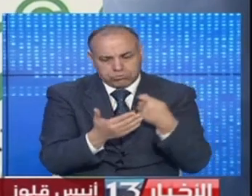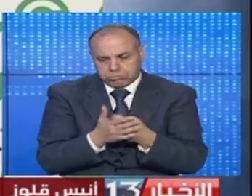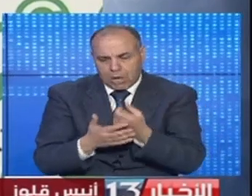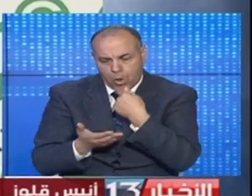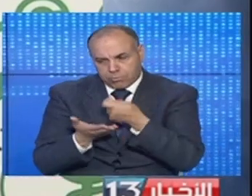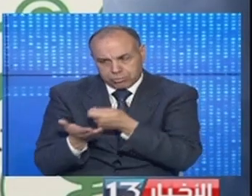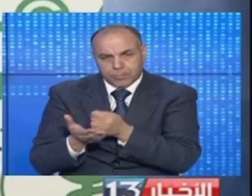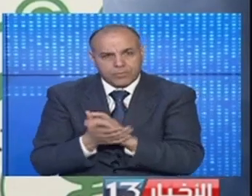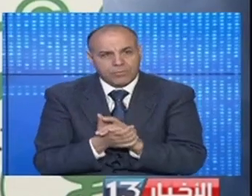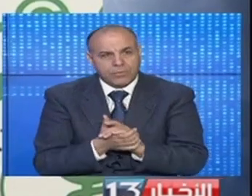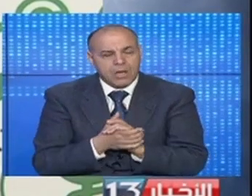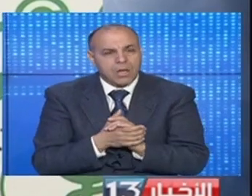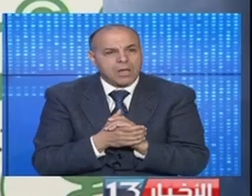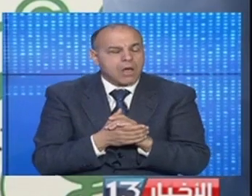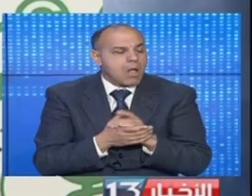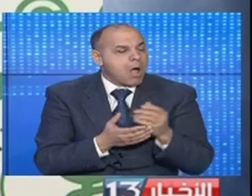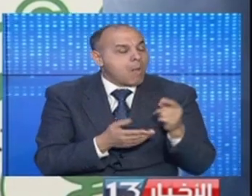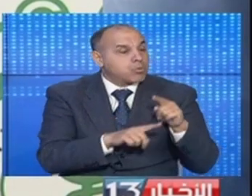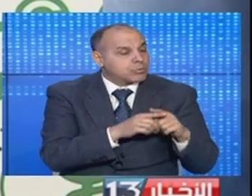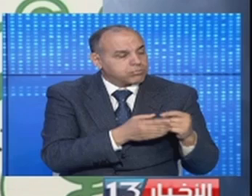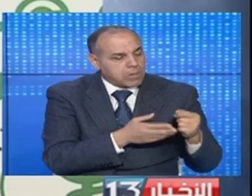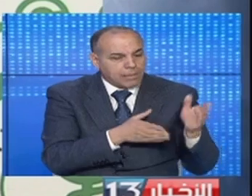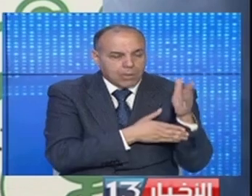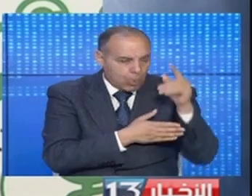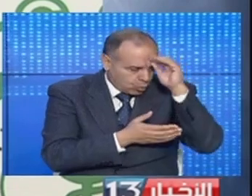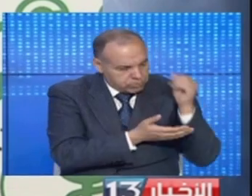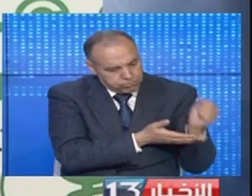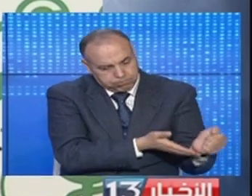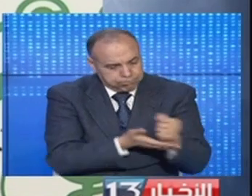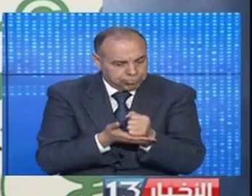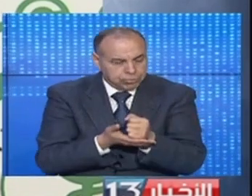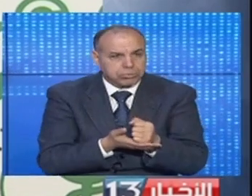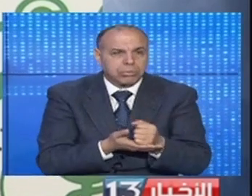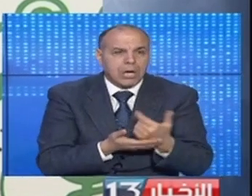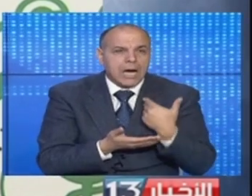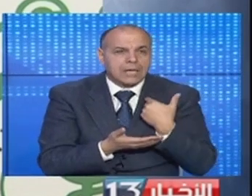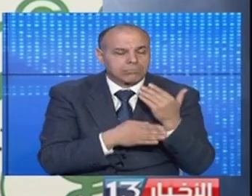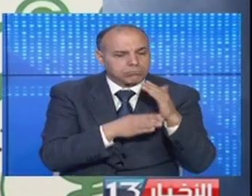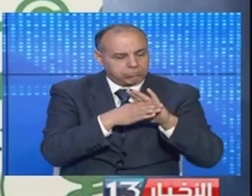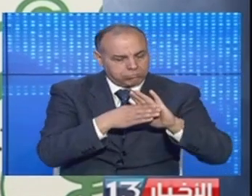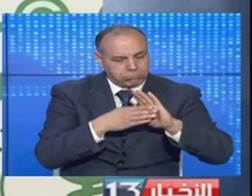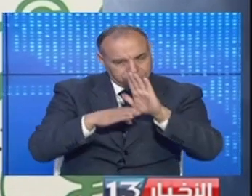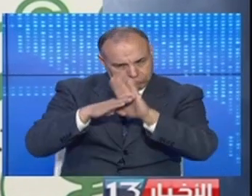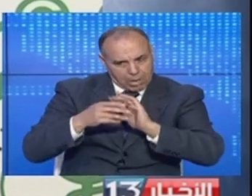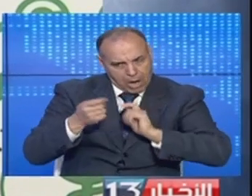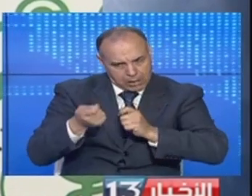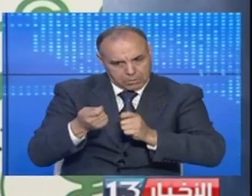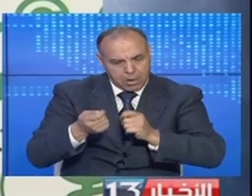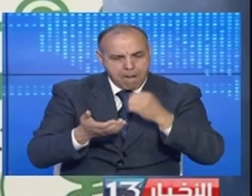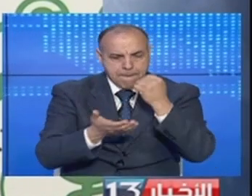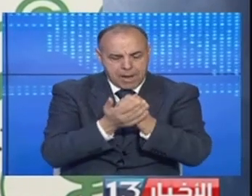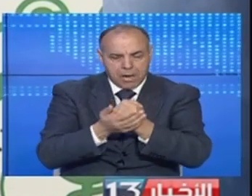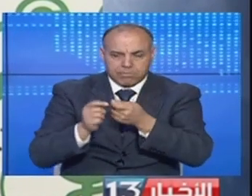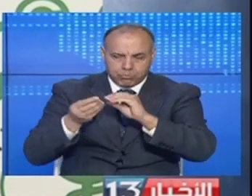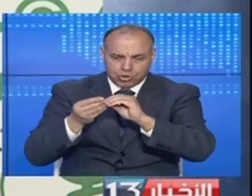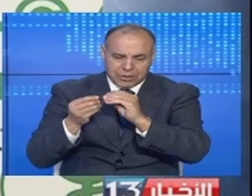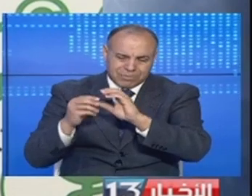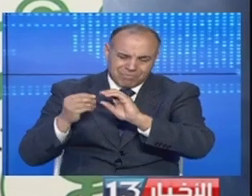فينا زادها وقفه من ال اه دوله سيده انها اعطاتنا تامين دوله بدنا نشوف القطاع البنكي ونحن